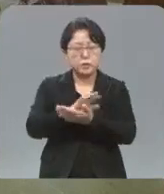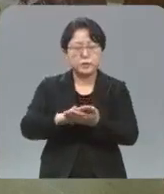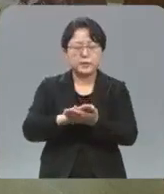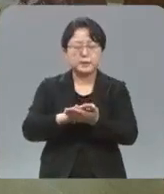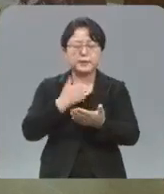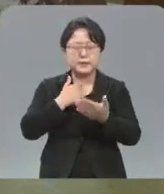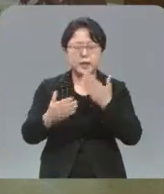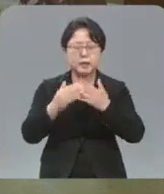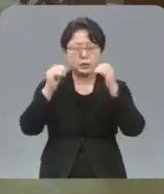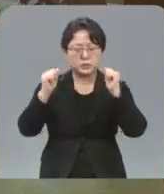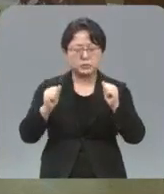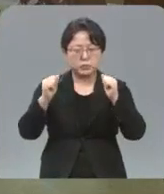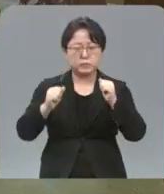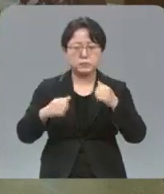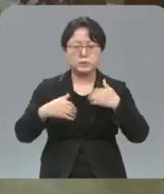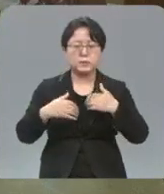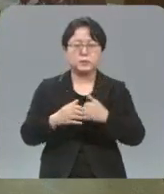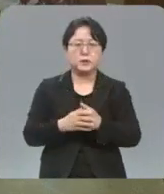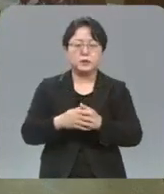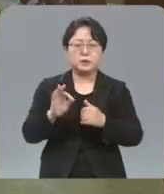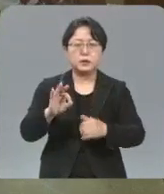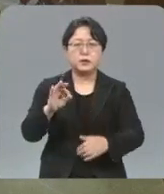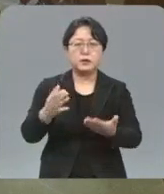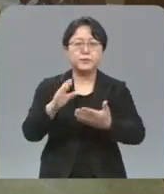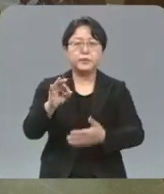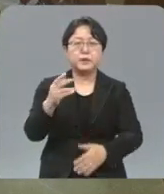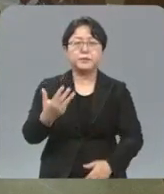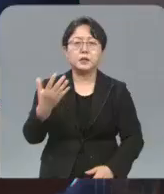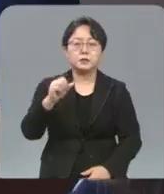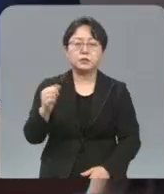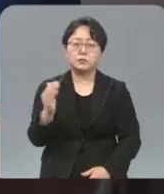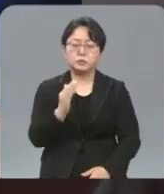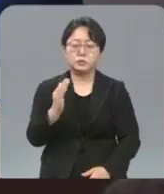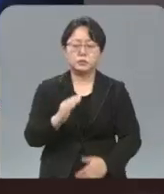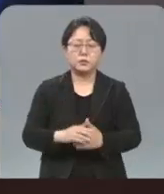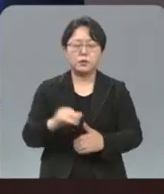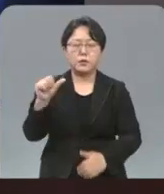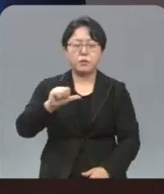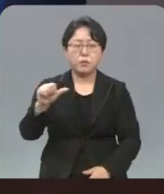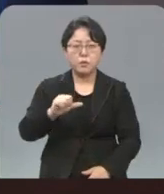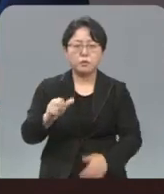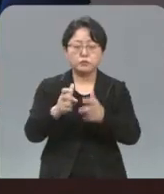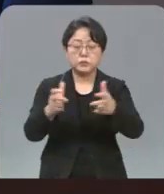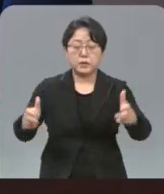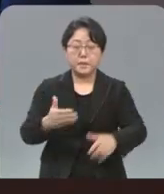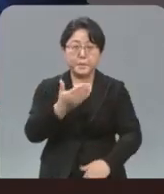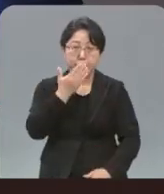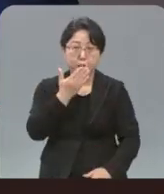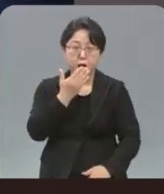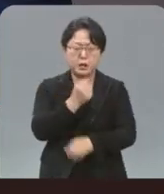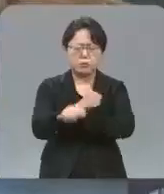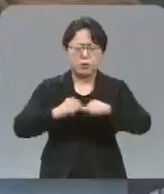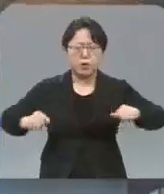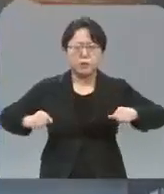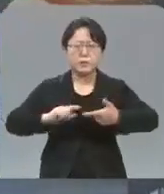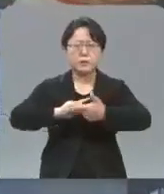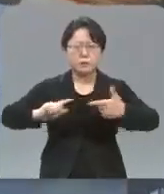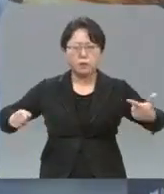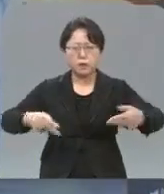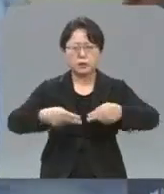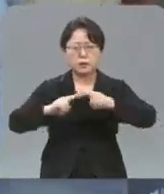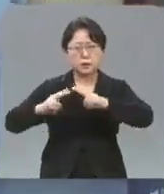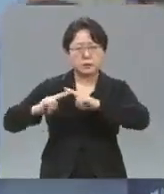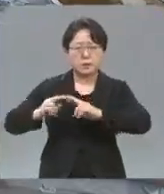스포츠 시설 등이 들어설 예정으로 사업 비용은 8천억 원 정도입니다. 5천 대 이상 주차가 가능한 넓은 부지에 다양한 시설이